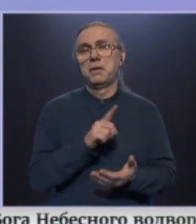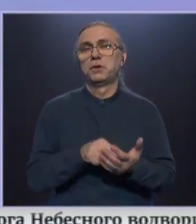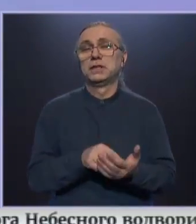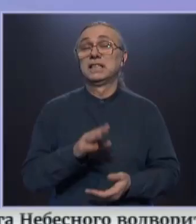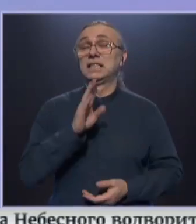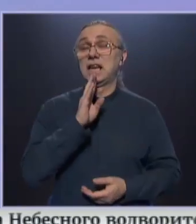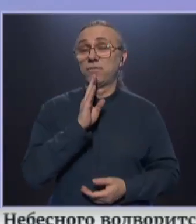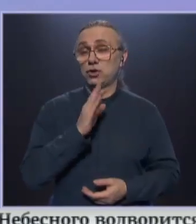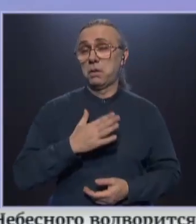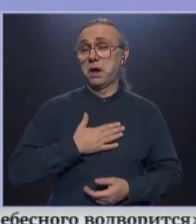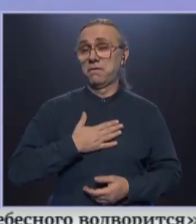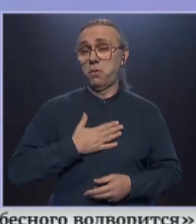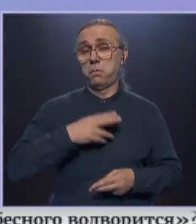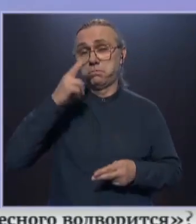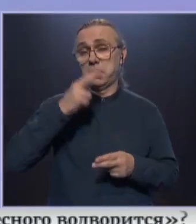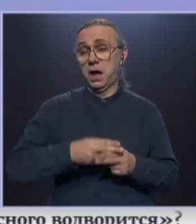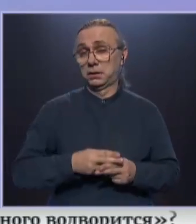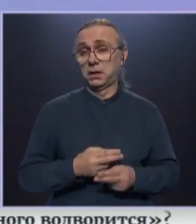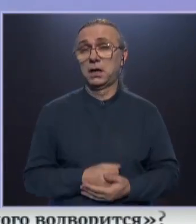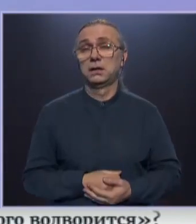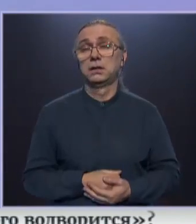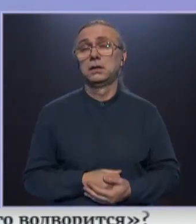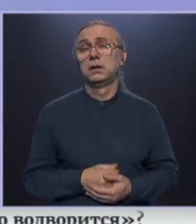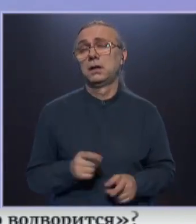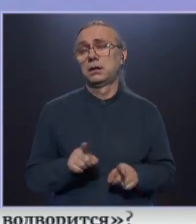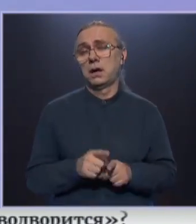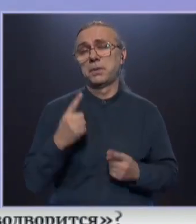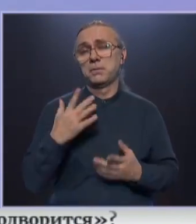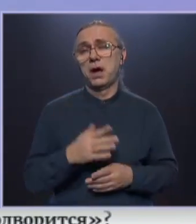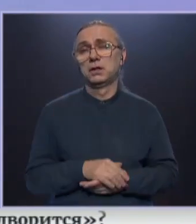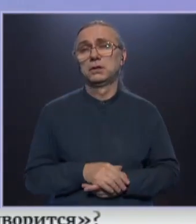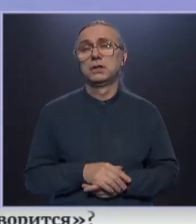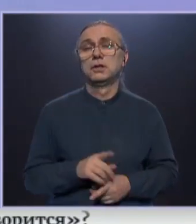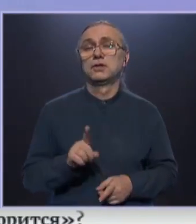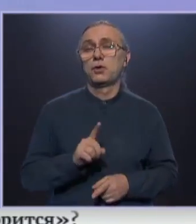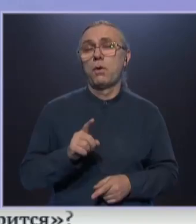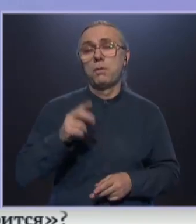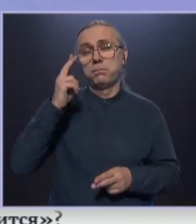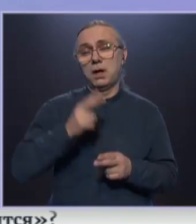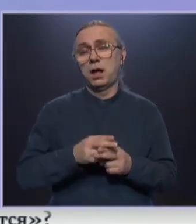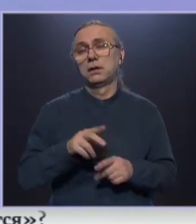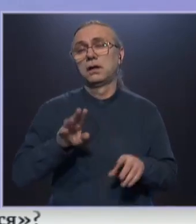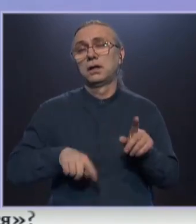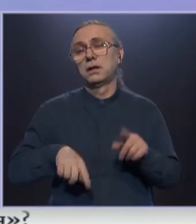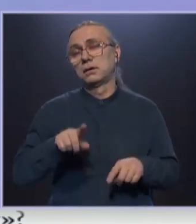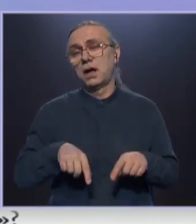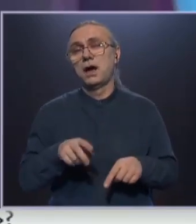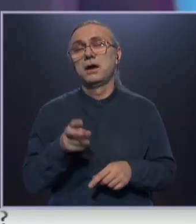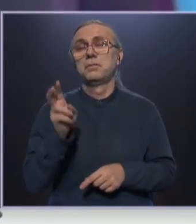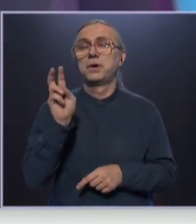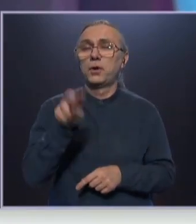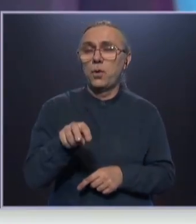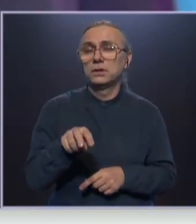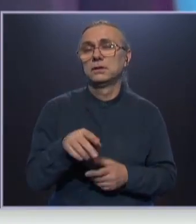Девушка моего брата, да? То есть, я так понимаю, что брат иногда приходит и жалуются. Да, жалуются, плачут